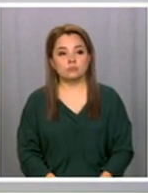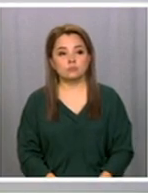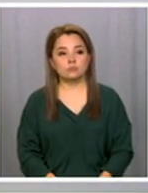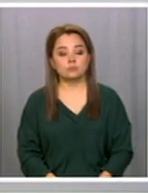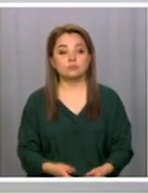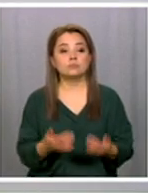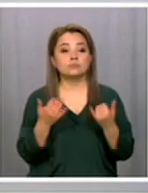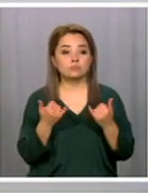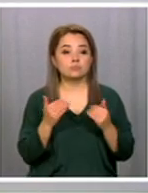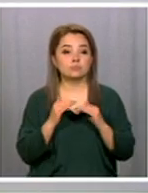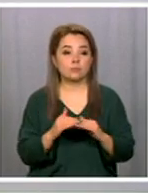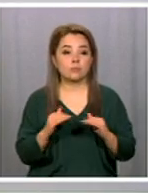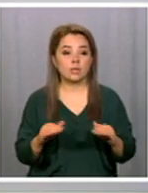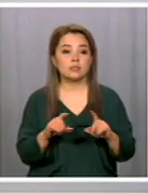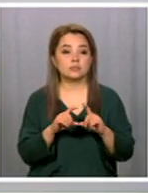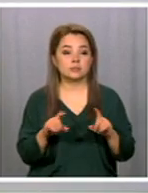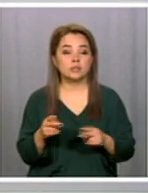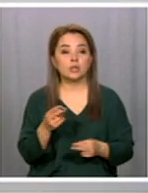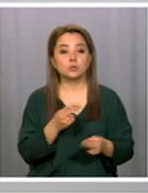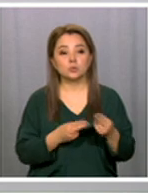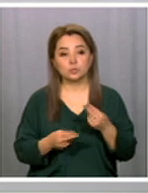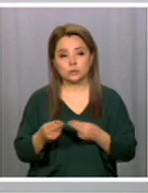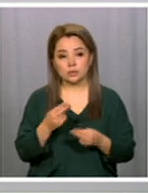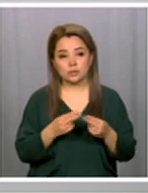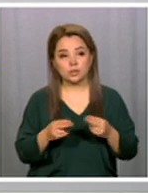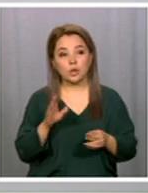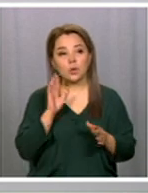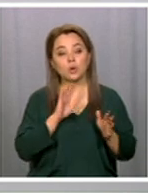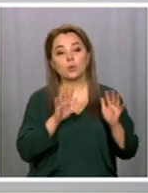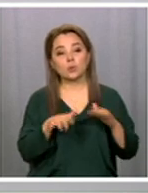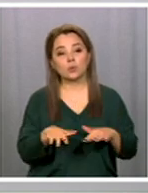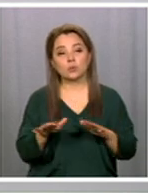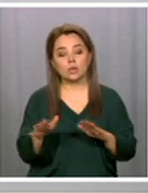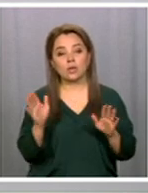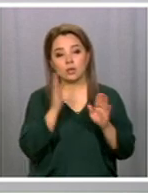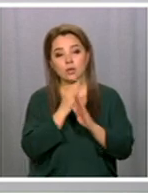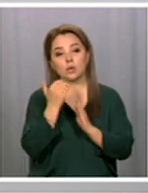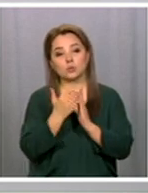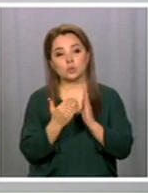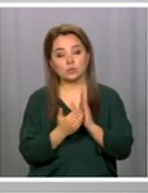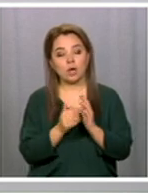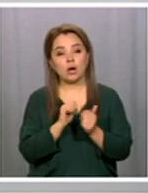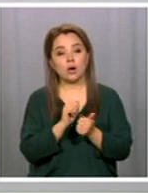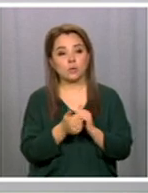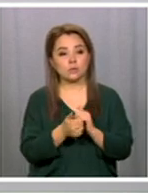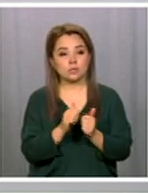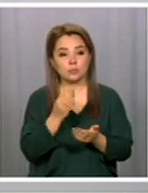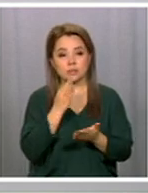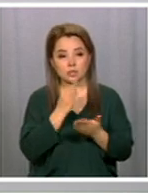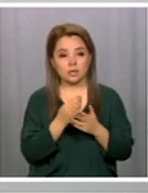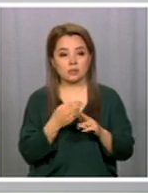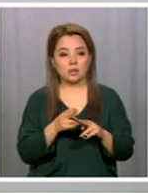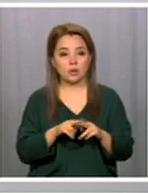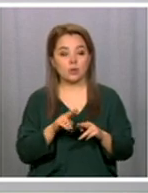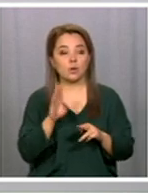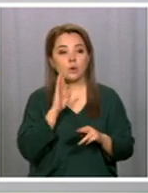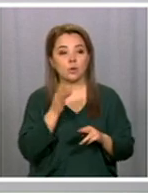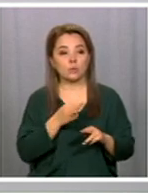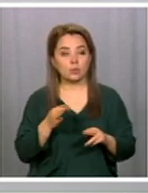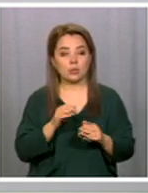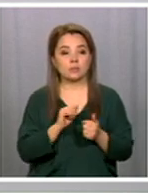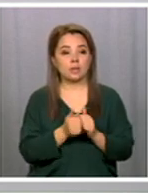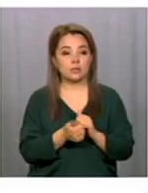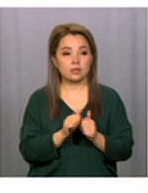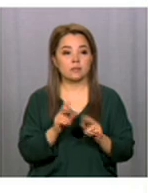Енді балалар, нысандағы суретте көлдегі экожүйенің ауысымы. Яғни, көлдегі экожүйенің ауысымы